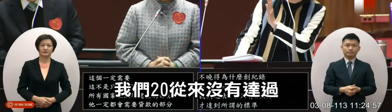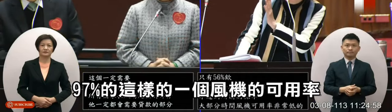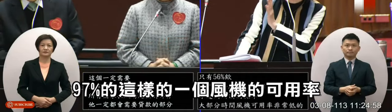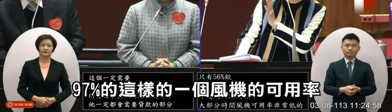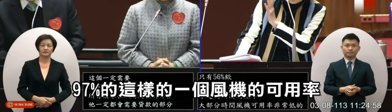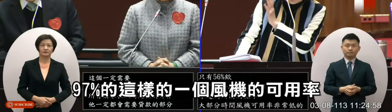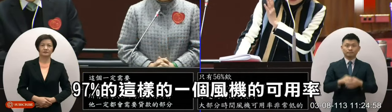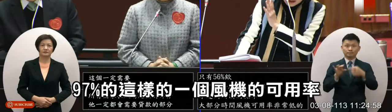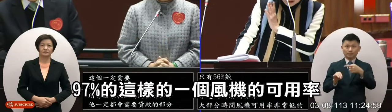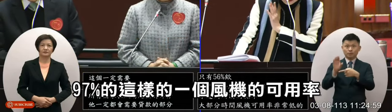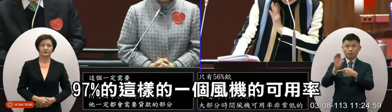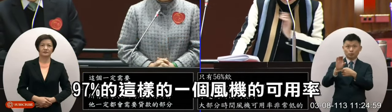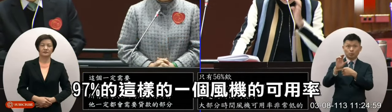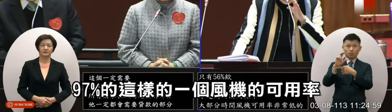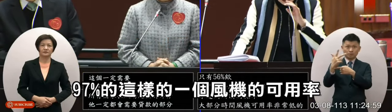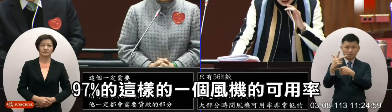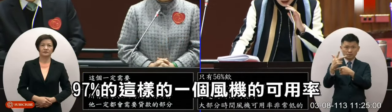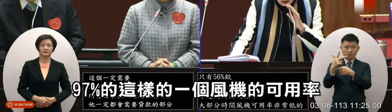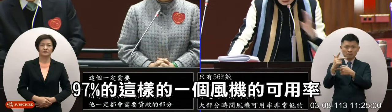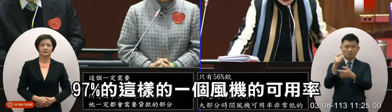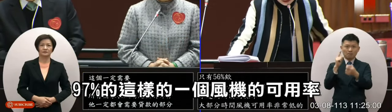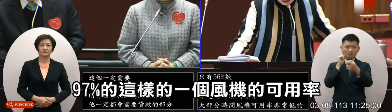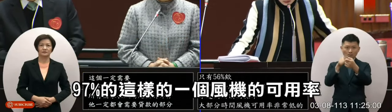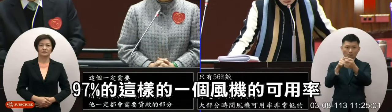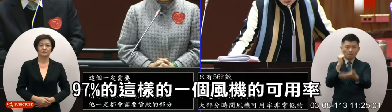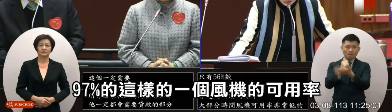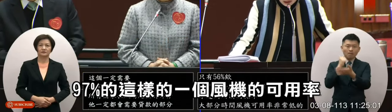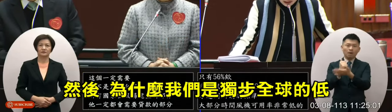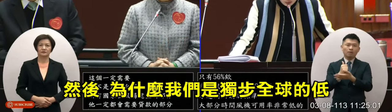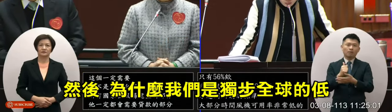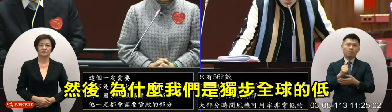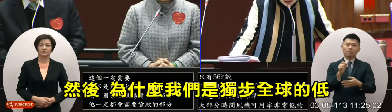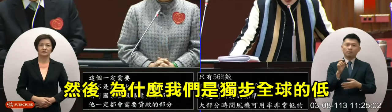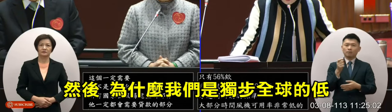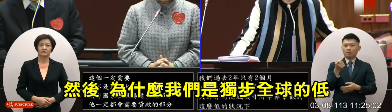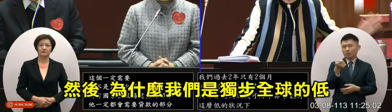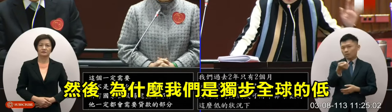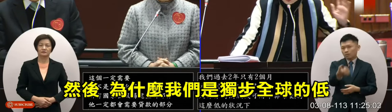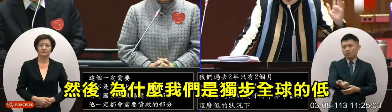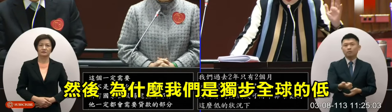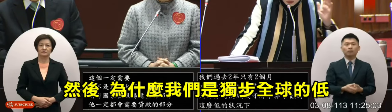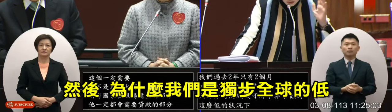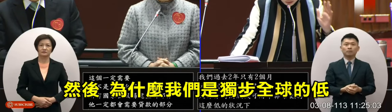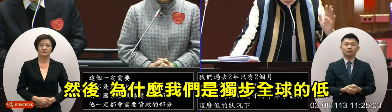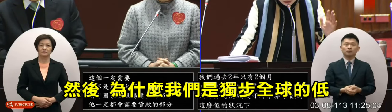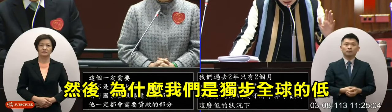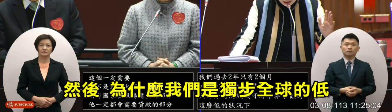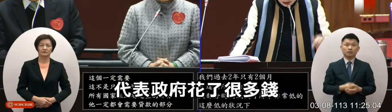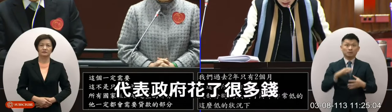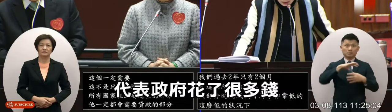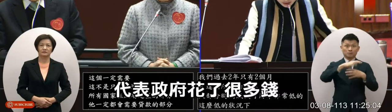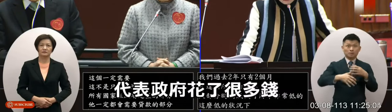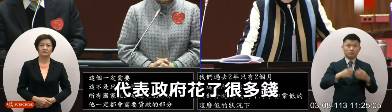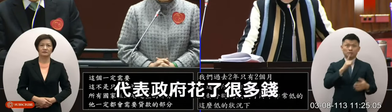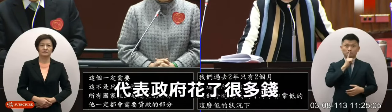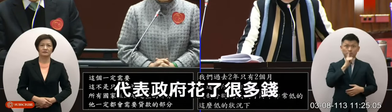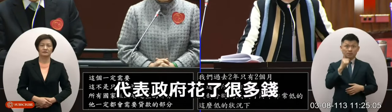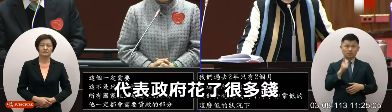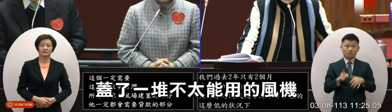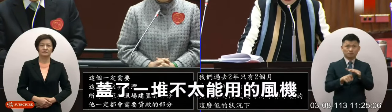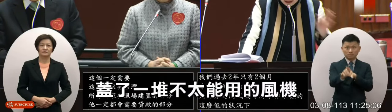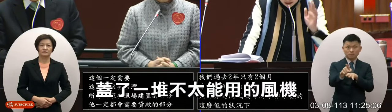没有达过97%的这样的一个风机的可用率。然后为什么我们是处独步全球的低，代表政府